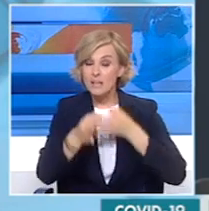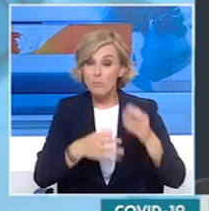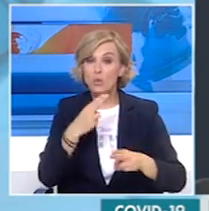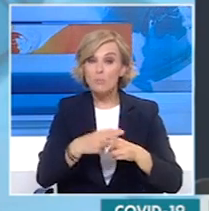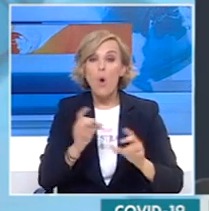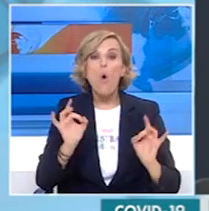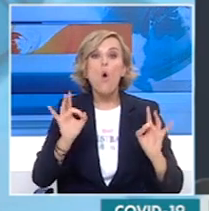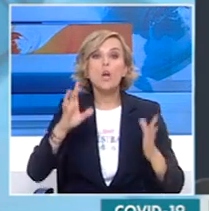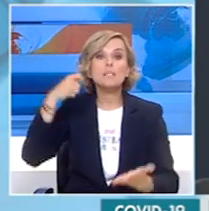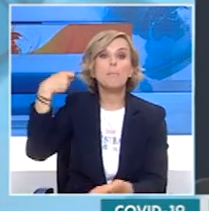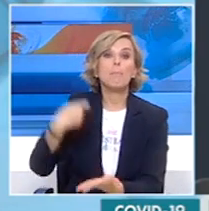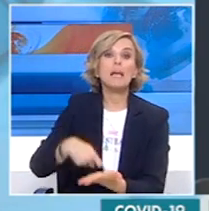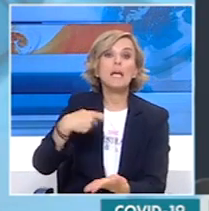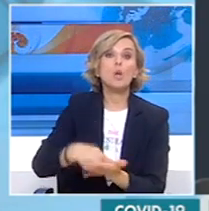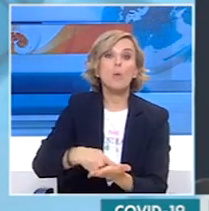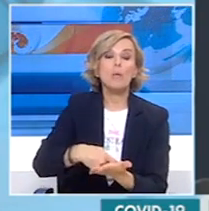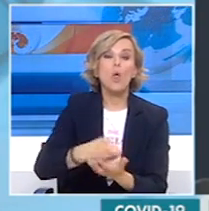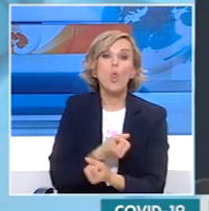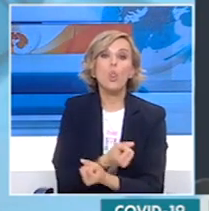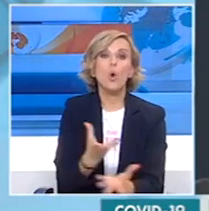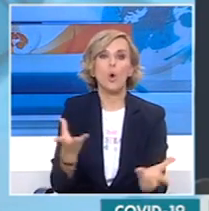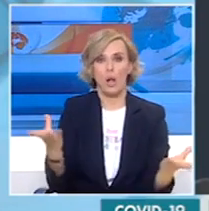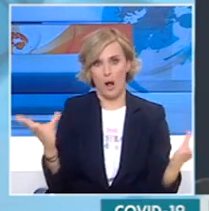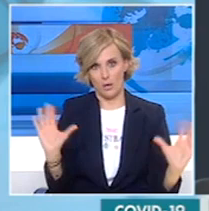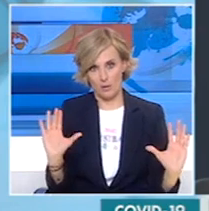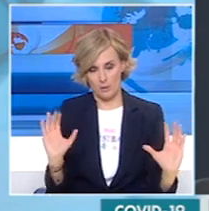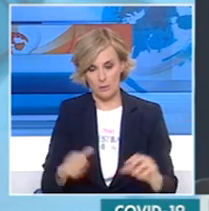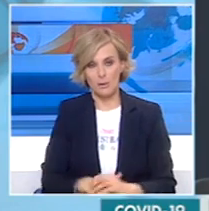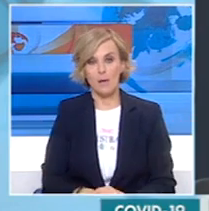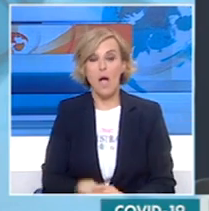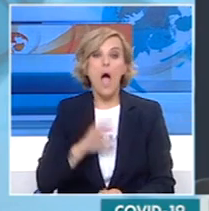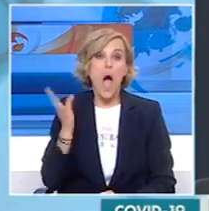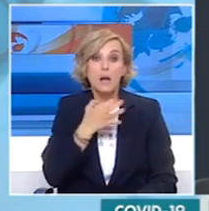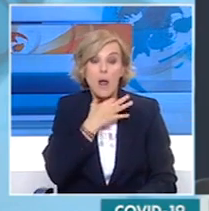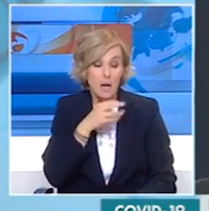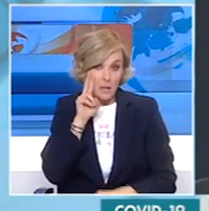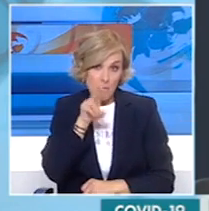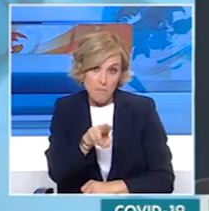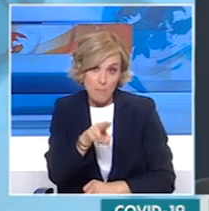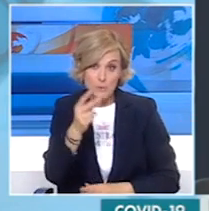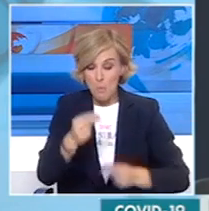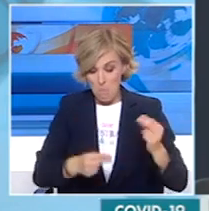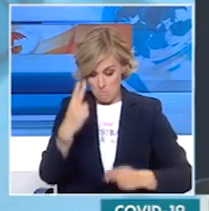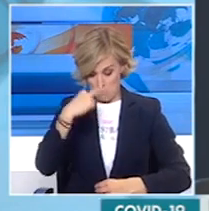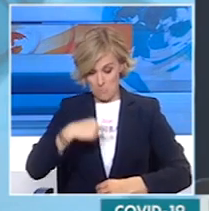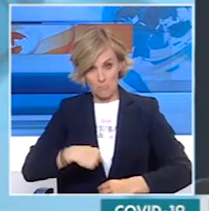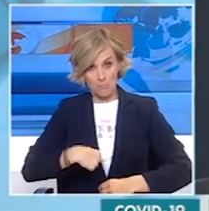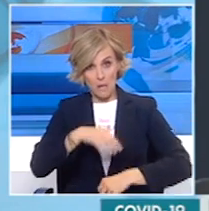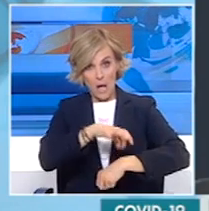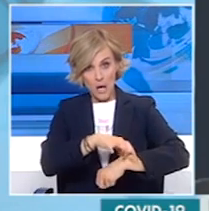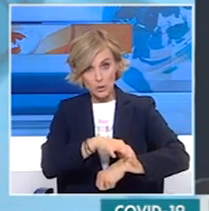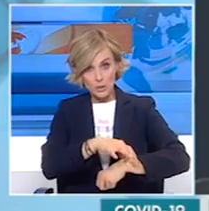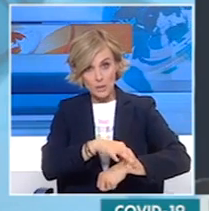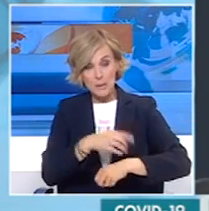χωρίς κόστος για τον κάθε πολίτη. Εφόσον κριθεί απαραίτητο, βεβαίως, να κάνει αυτό το